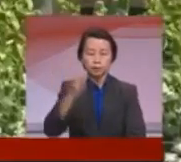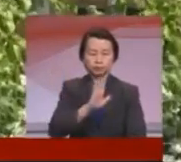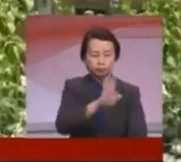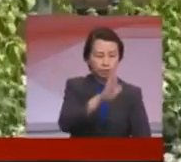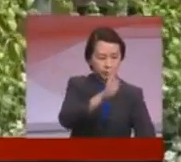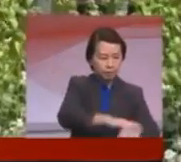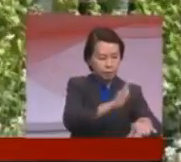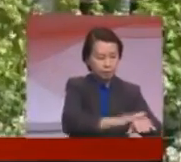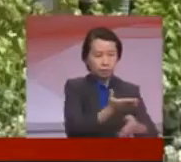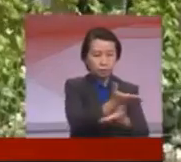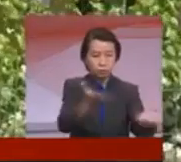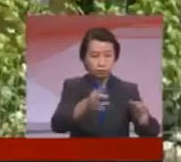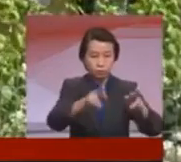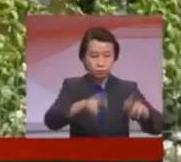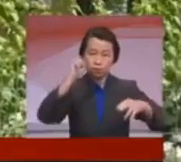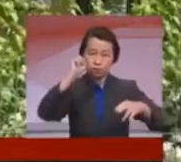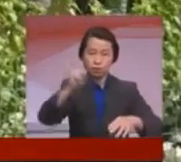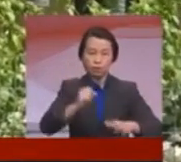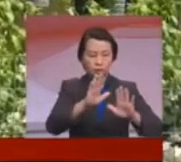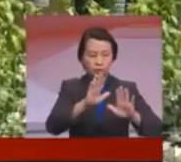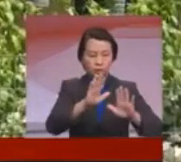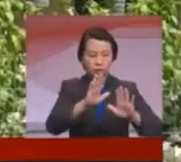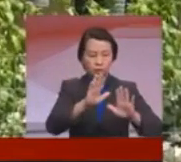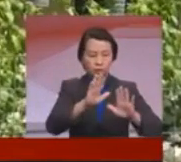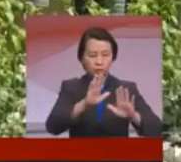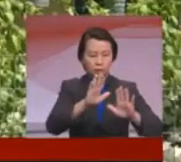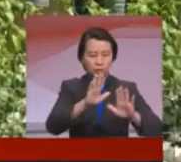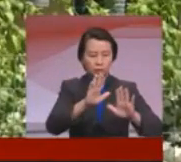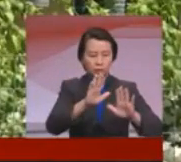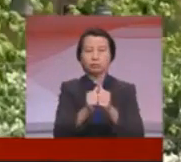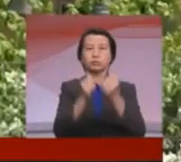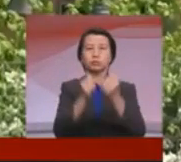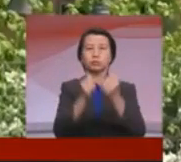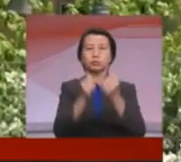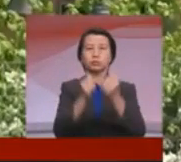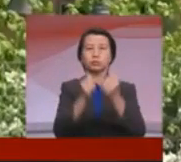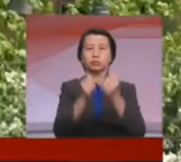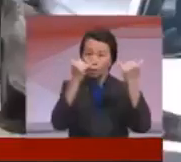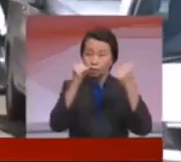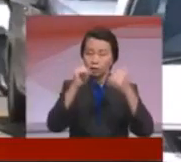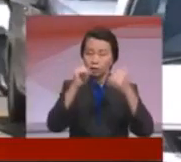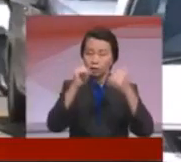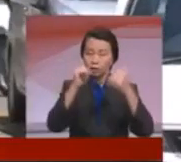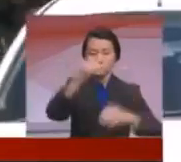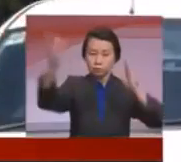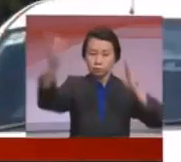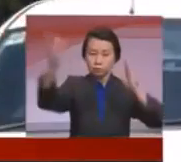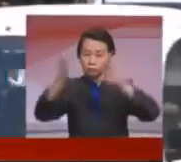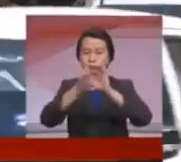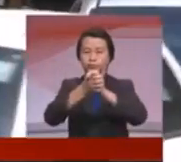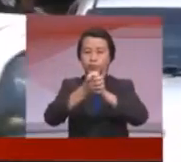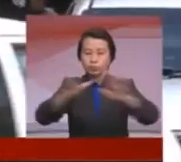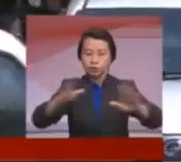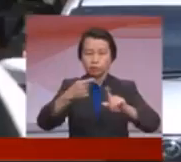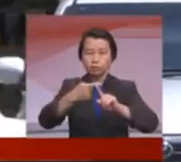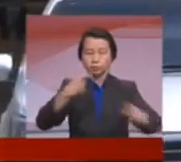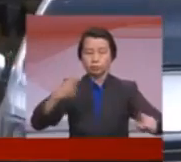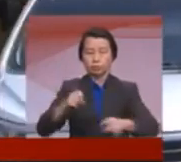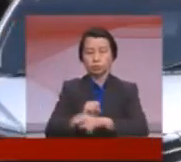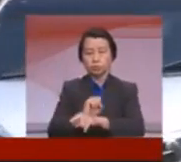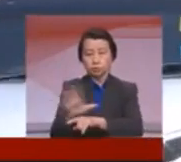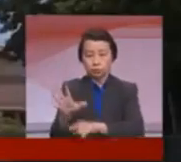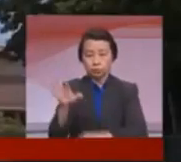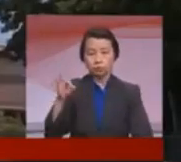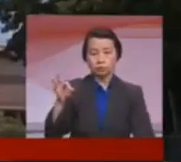mengajak seluruh rakyat Sabah agar bertenang dan bersama-sama berdoa agar Sabah dan Malaysia selamat daripada